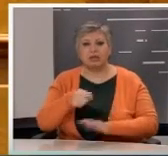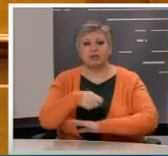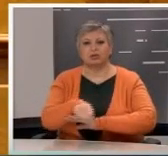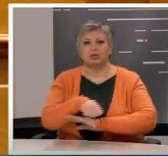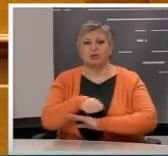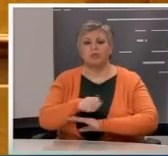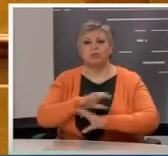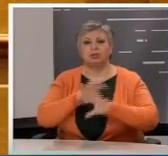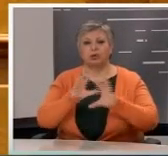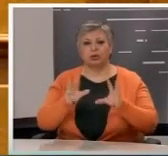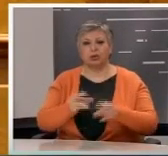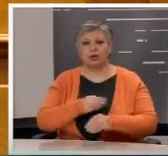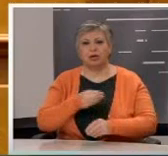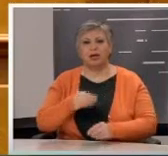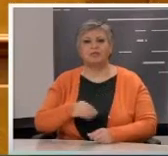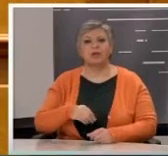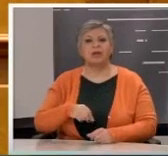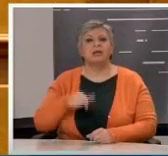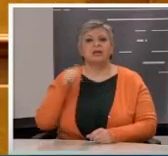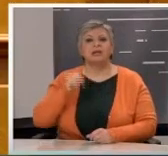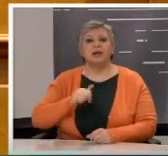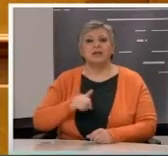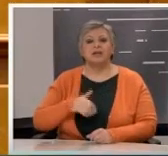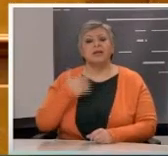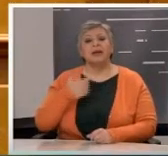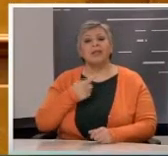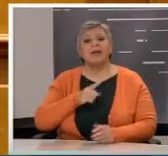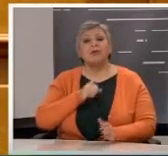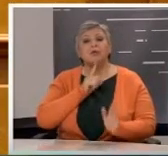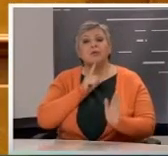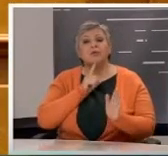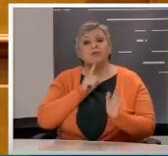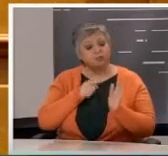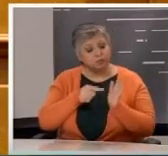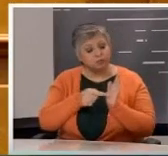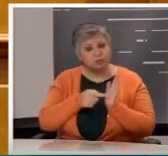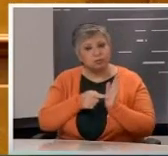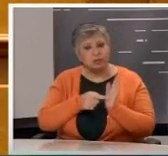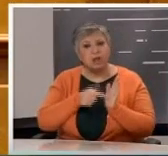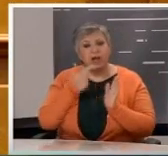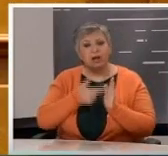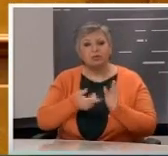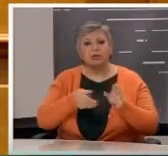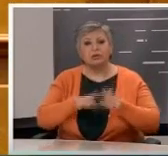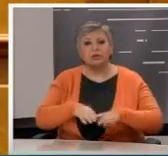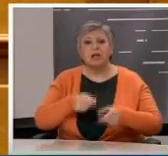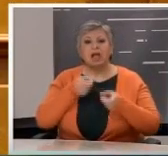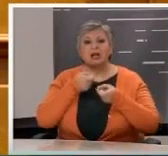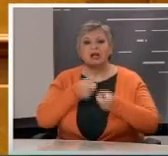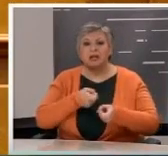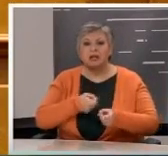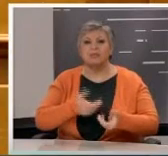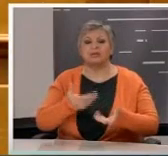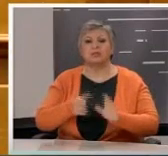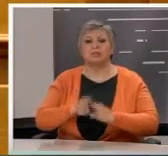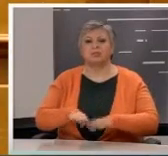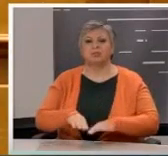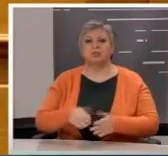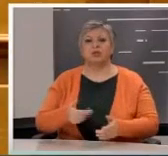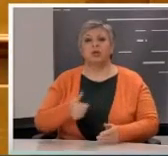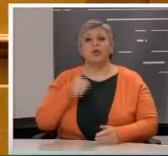στόχος της συγκεκριμένης συνταγματικής ειδικής ποινικής μεταχείρισης να συγκαλυφθούν εγκλήματα, να κουκουλωθούν εγκλήματα,